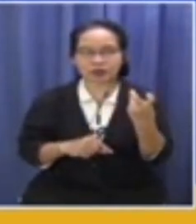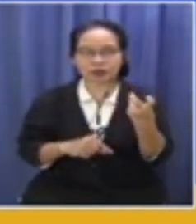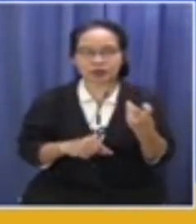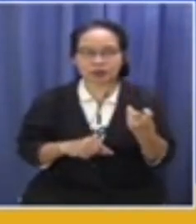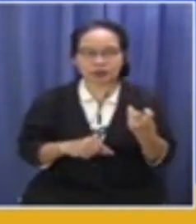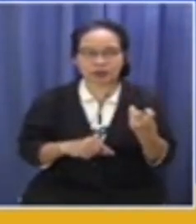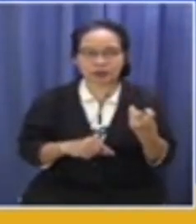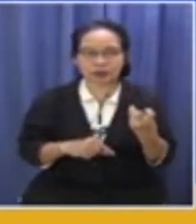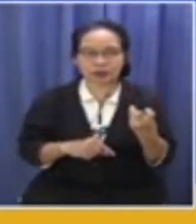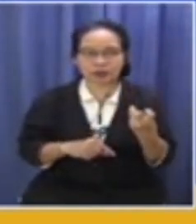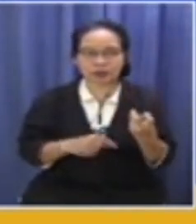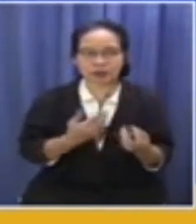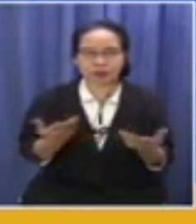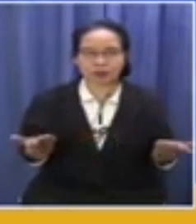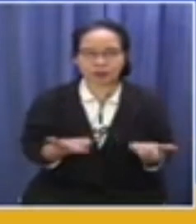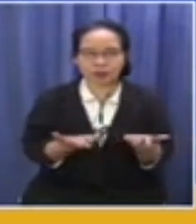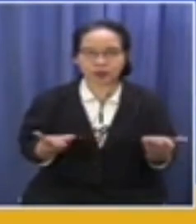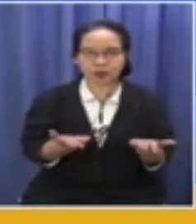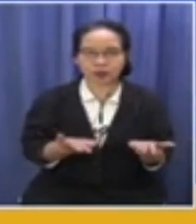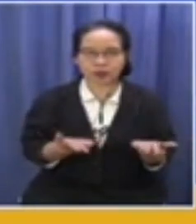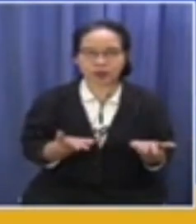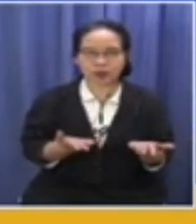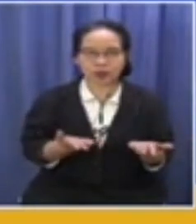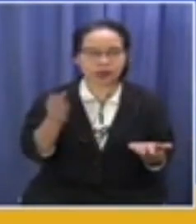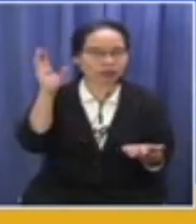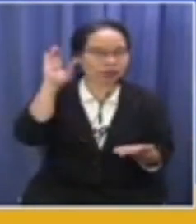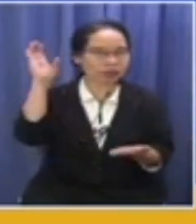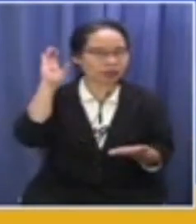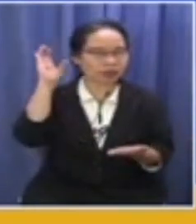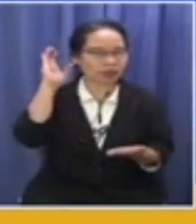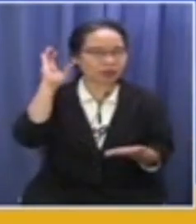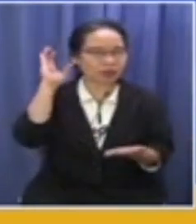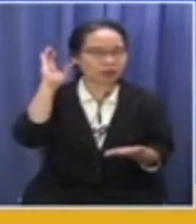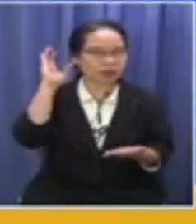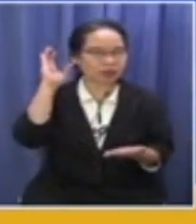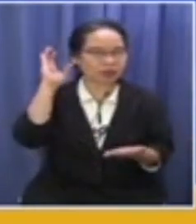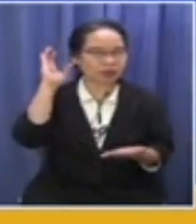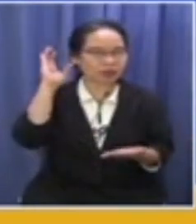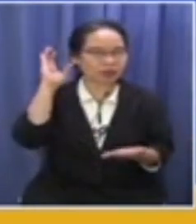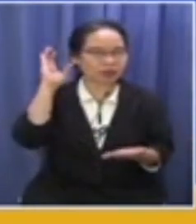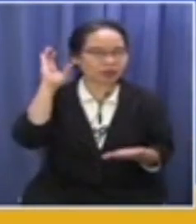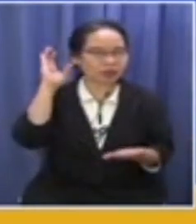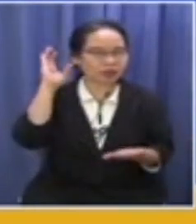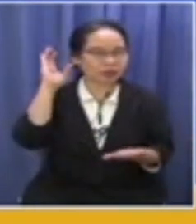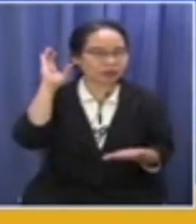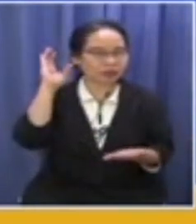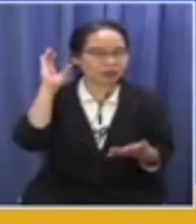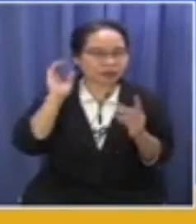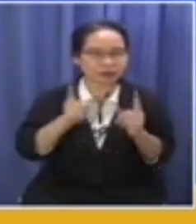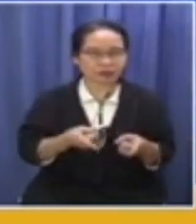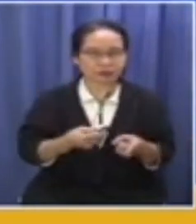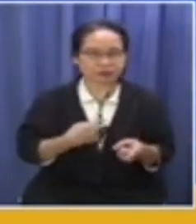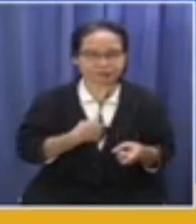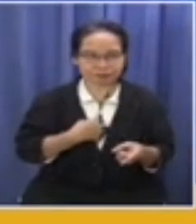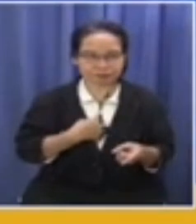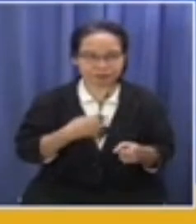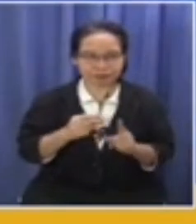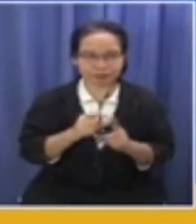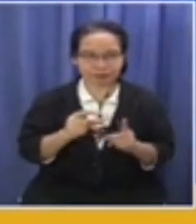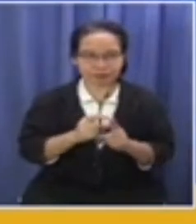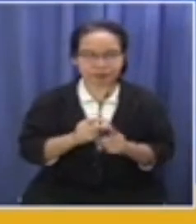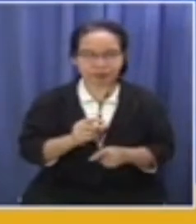tumutukoy sa kasi po naririnig ko po sa ah doun po sa inaa inam ko yung